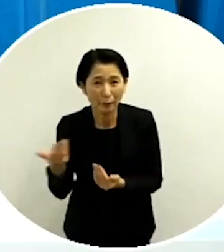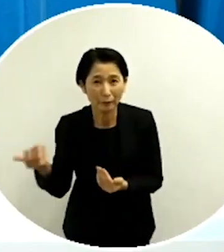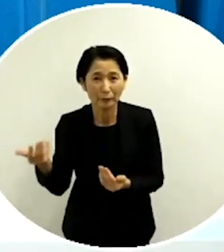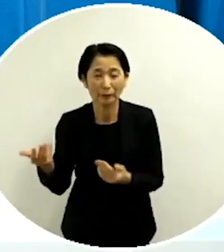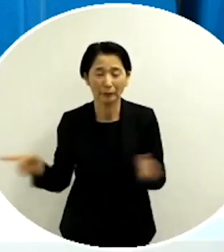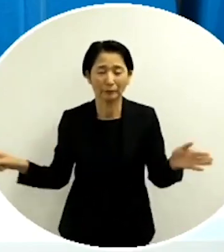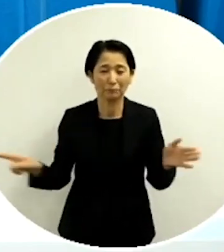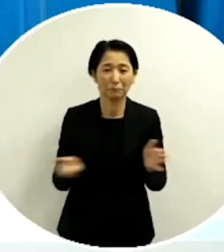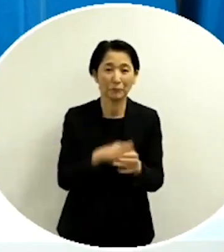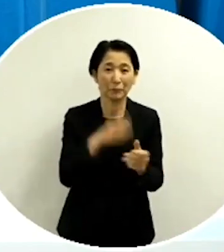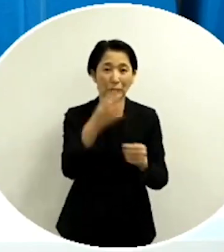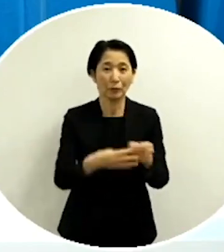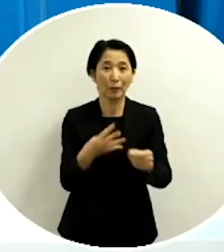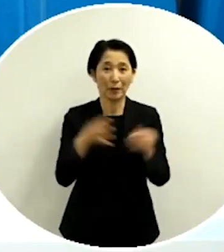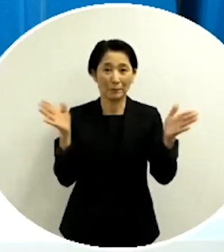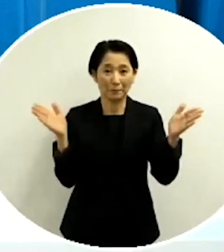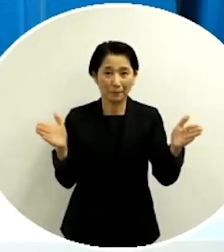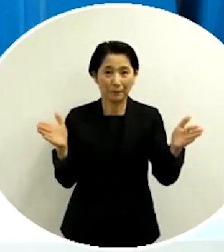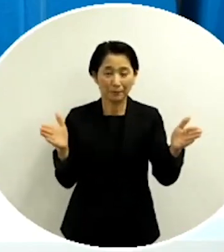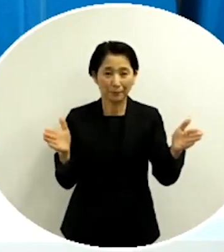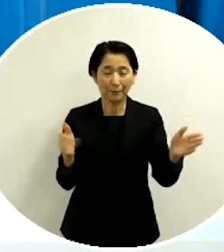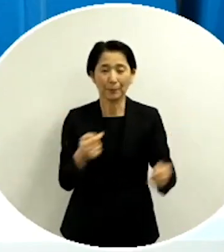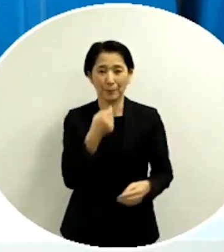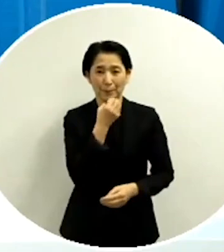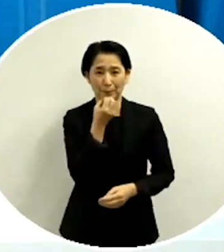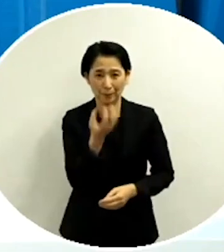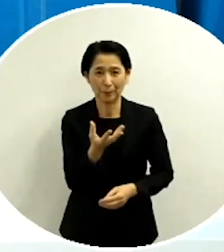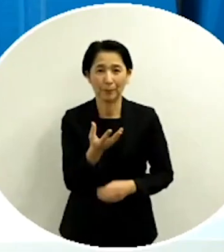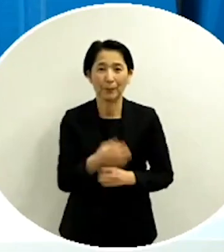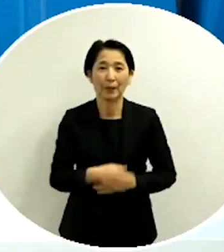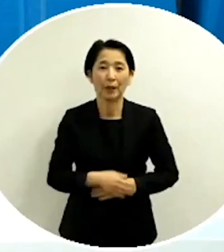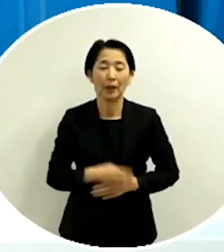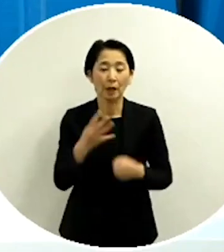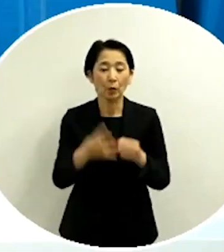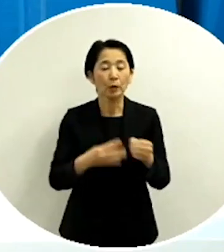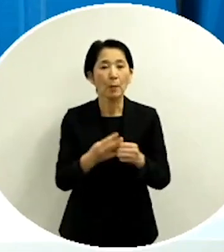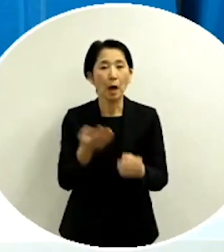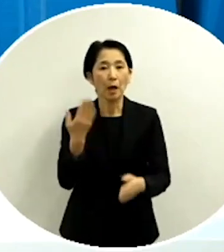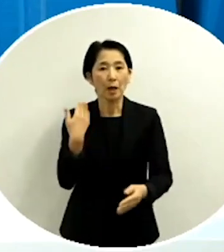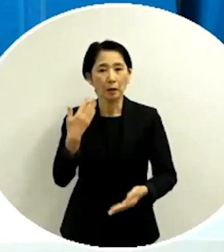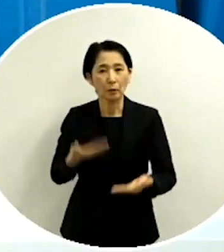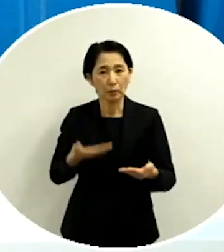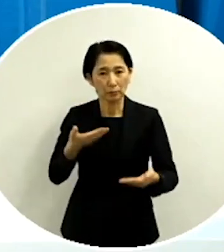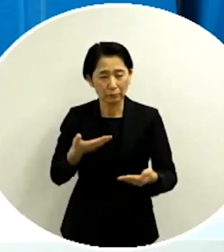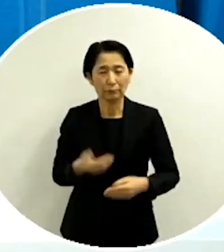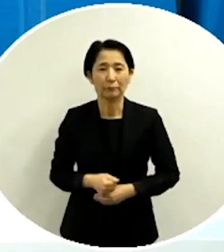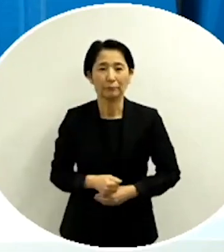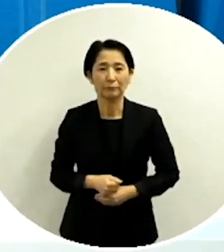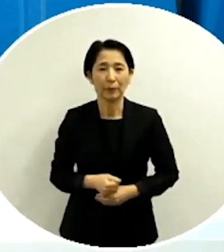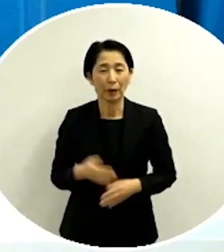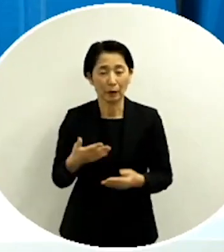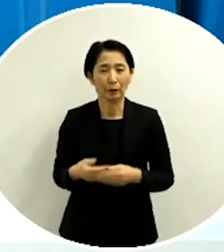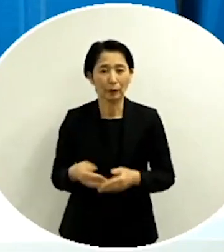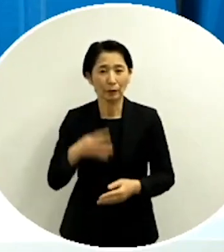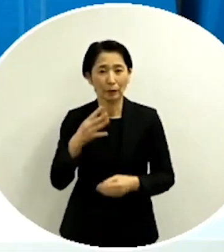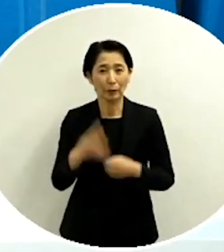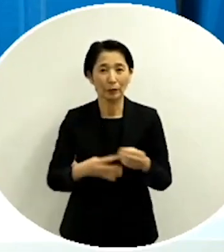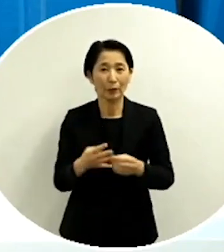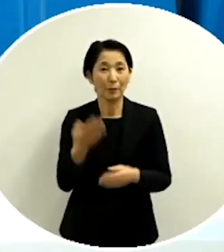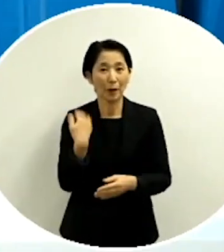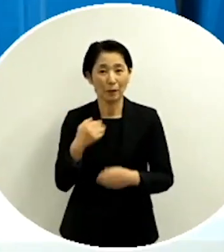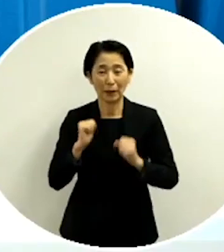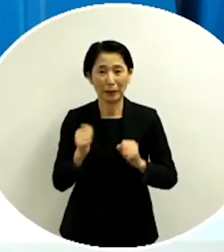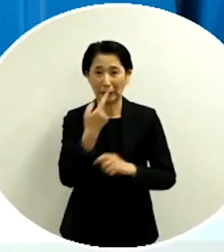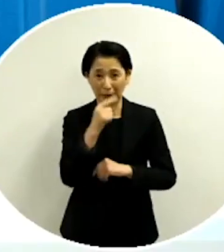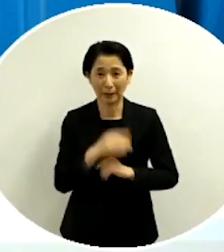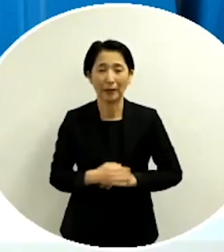けど率直に言いますよ僕はまあ4年前の立憲民主の血統的にはいませんでしたので外から見てい